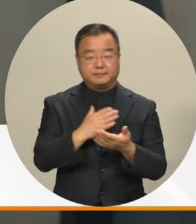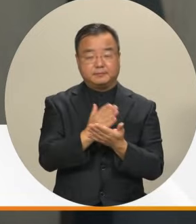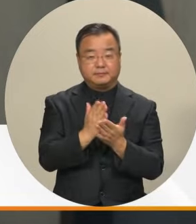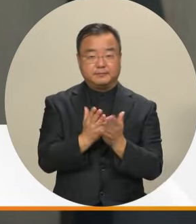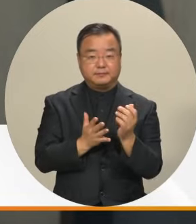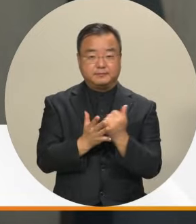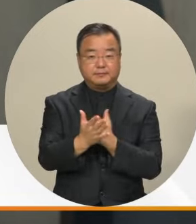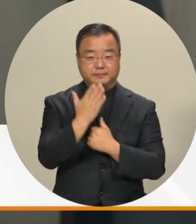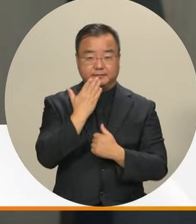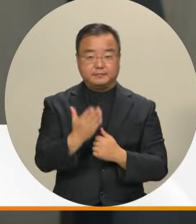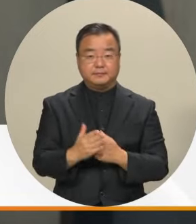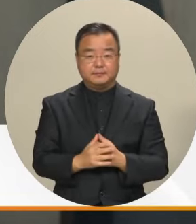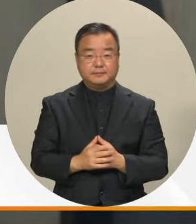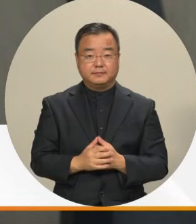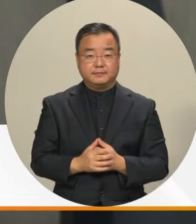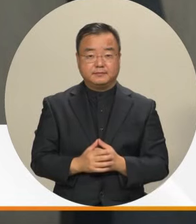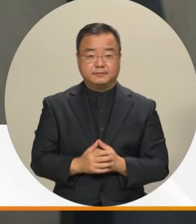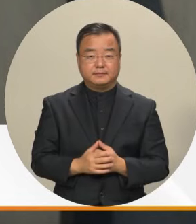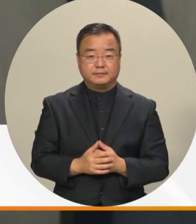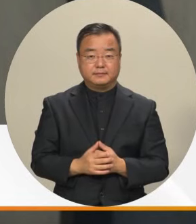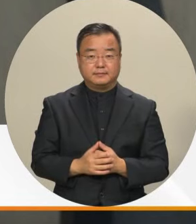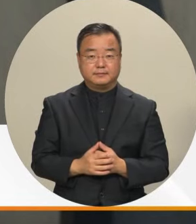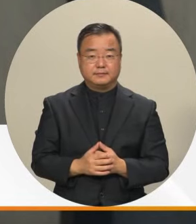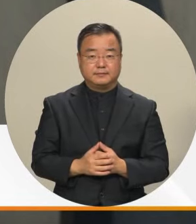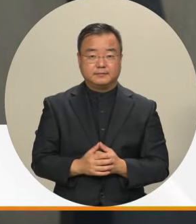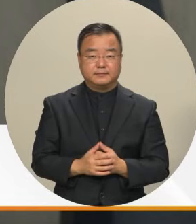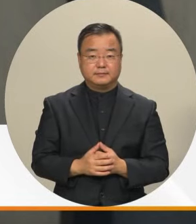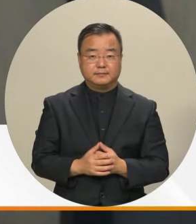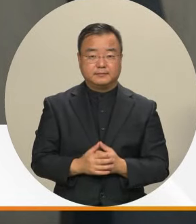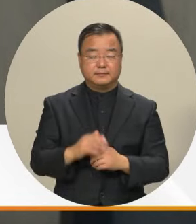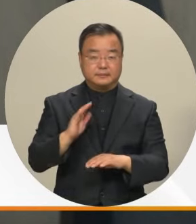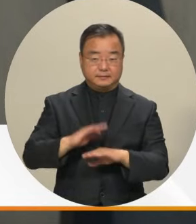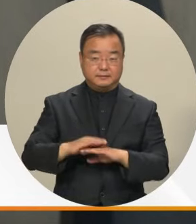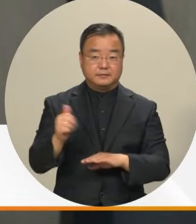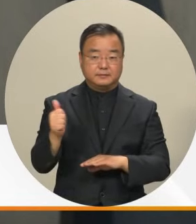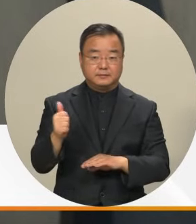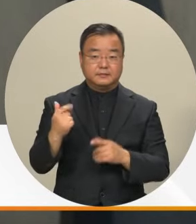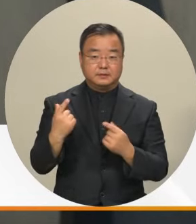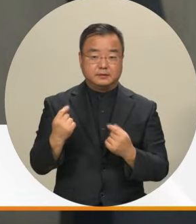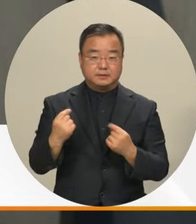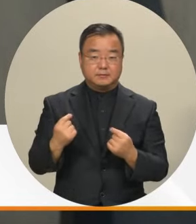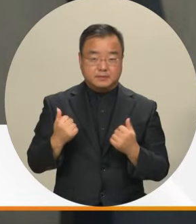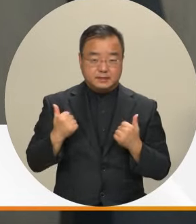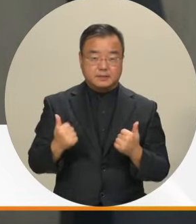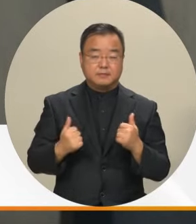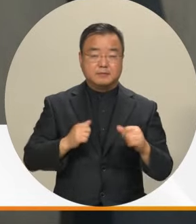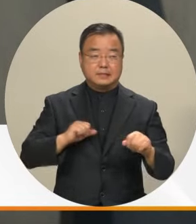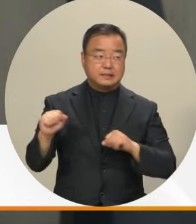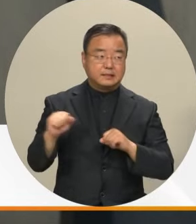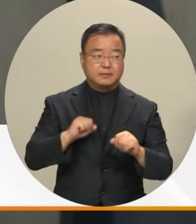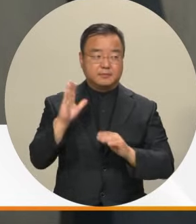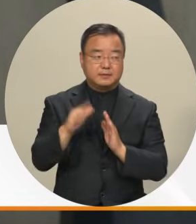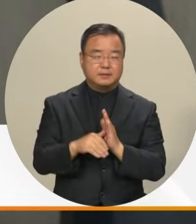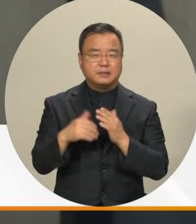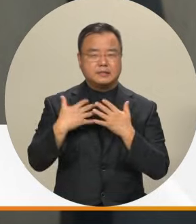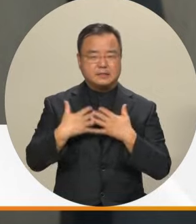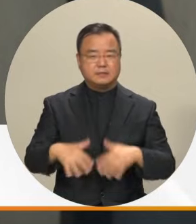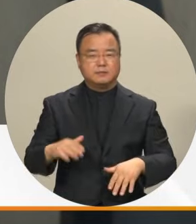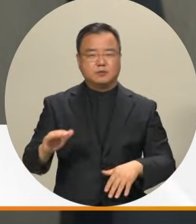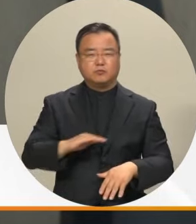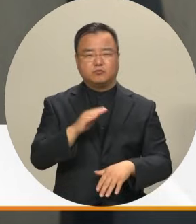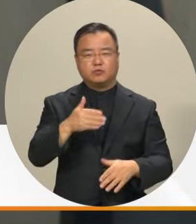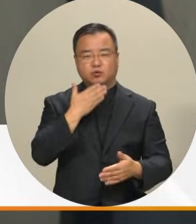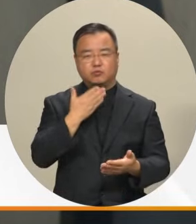수 있죠네 그래서 어 손흥민 선수도 열심히 뛰면 지칩니다 일단 중요한 건 우리가